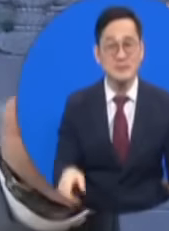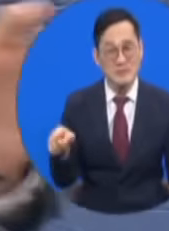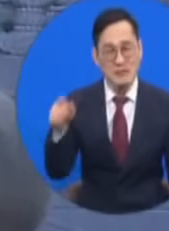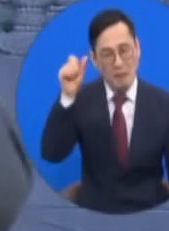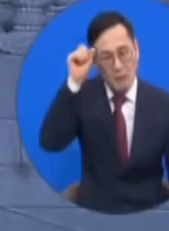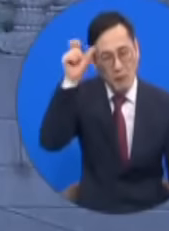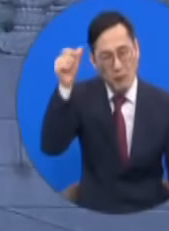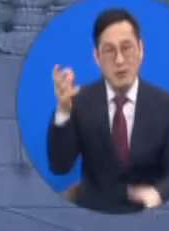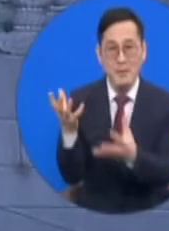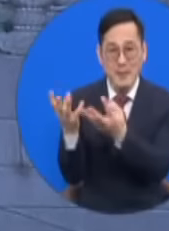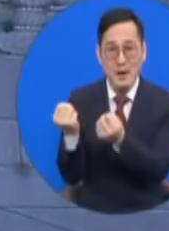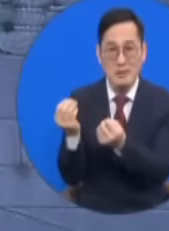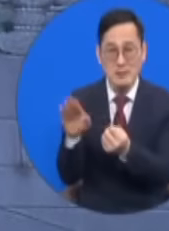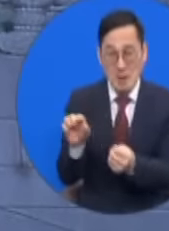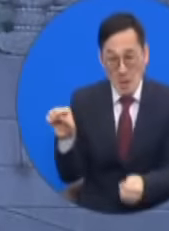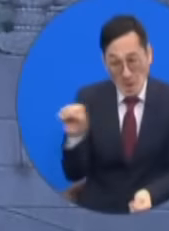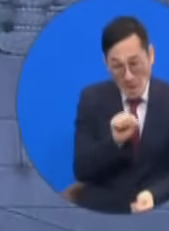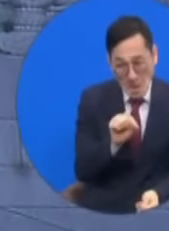무수히 많은데